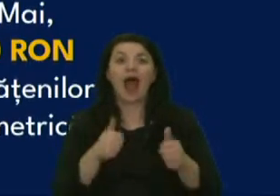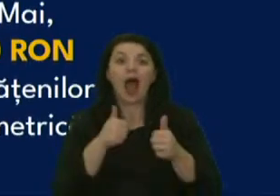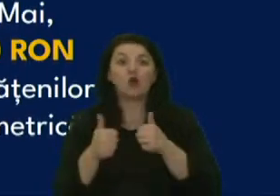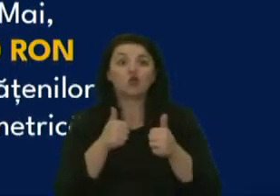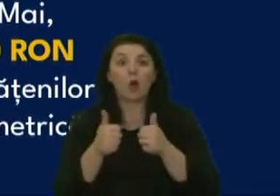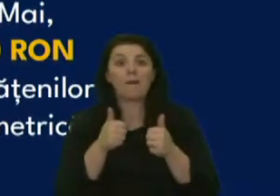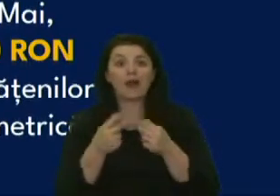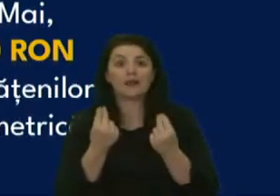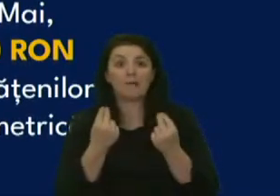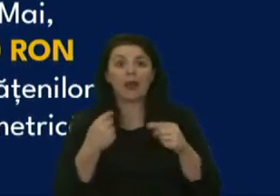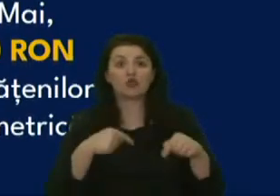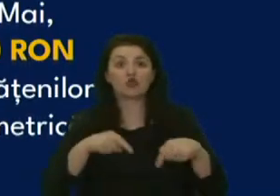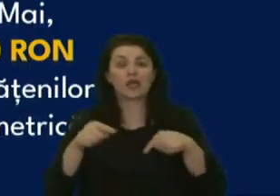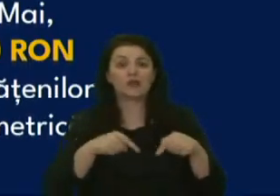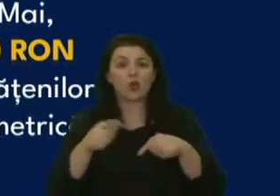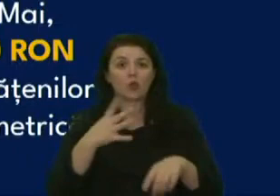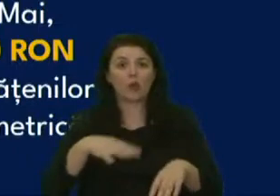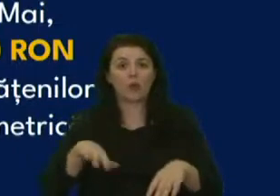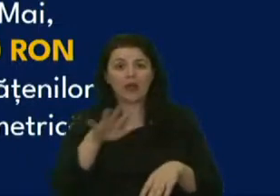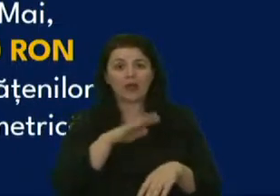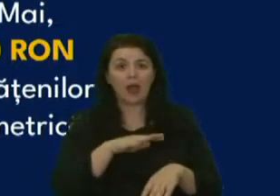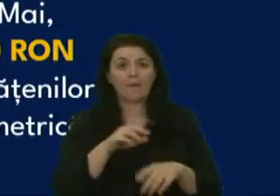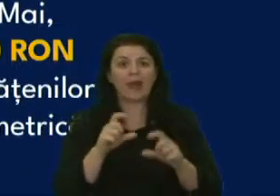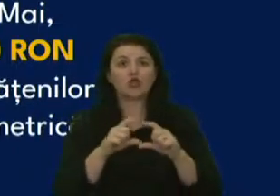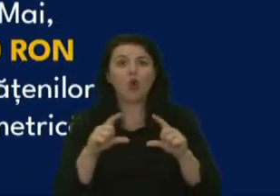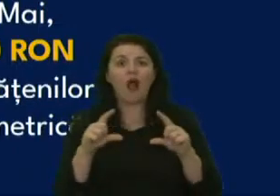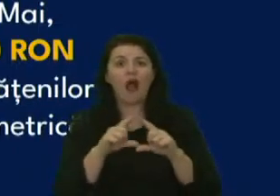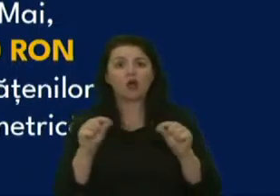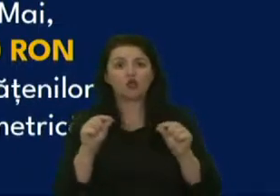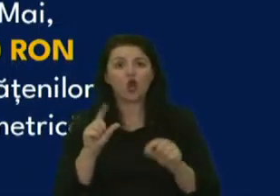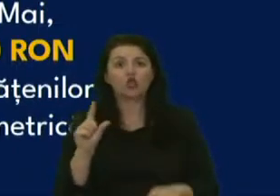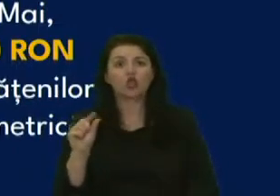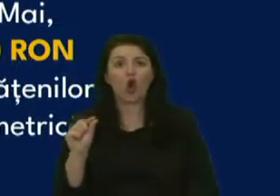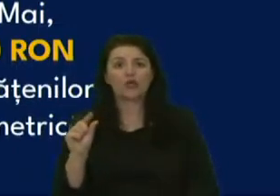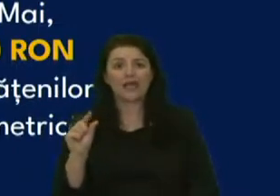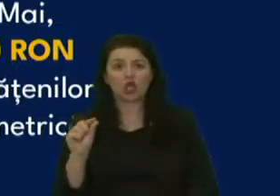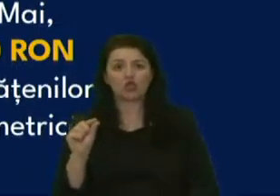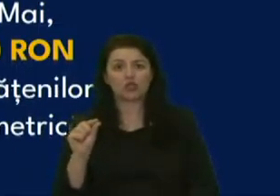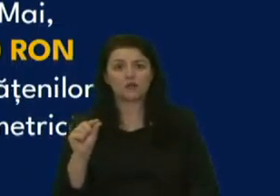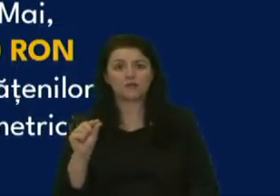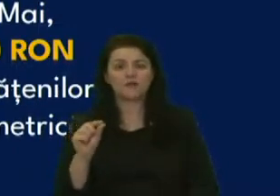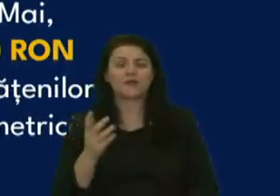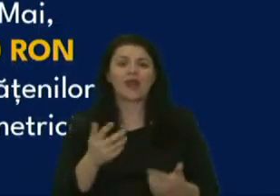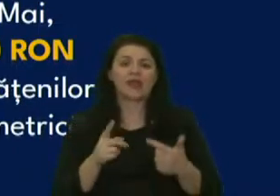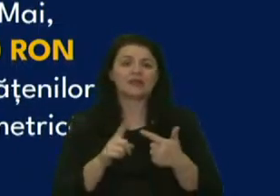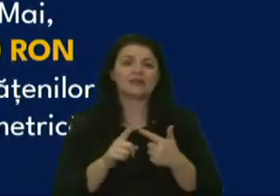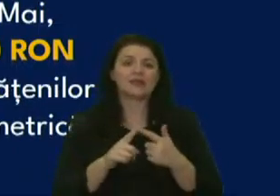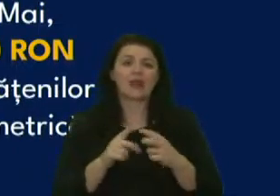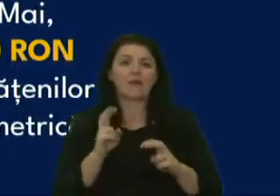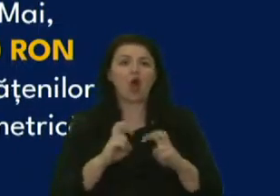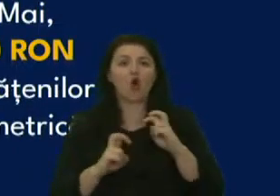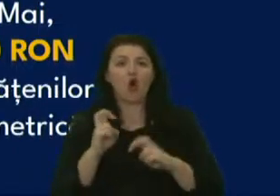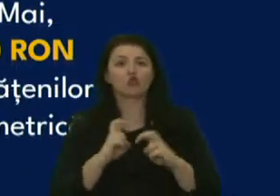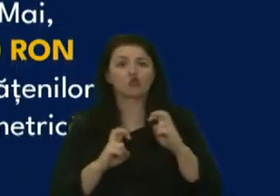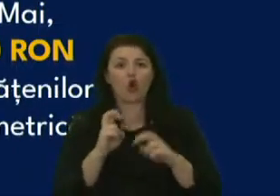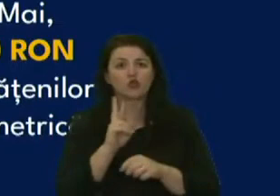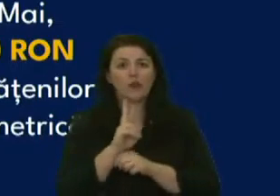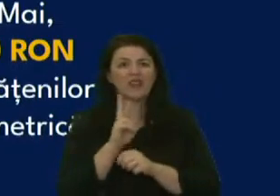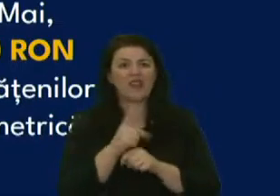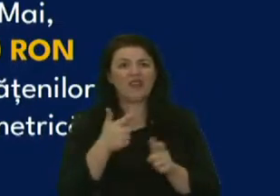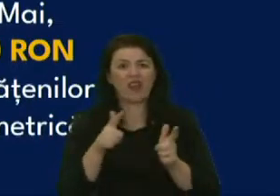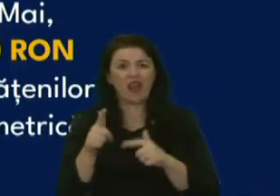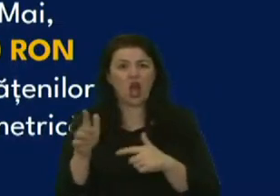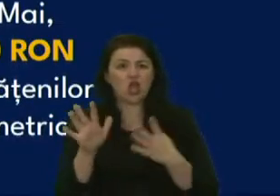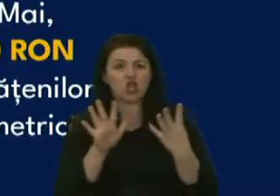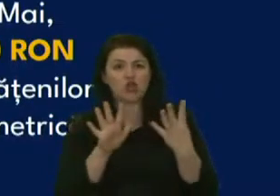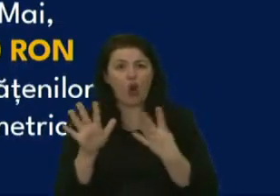stradale pentru transportul în comun pentru elaborarea de carduri cel puțin 20 de automate sisteme de control acces plată supraveghere video pentru nouă